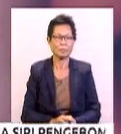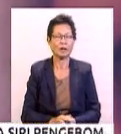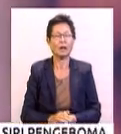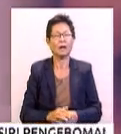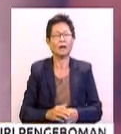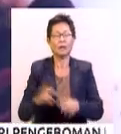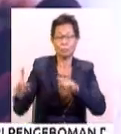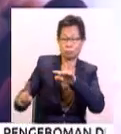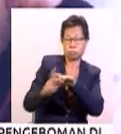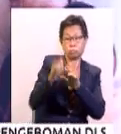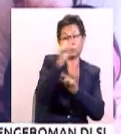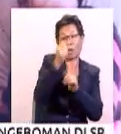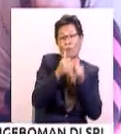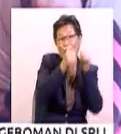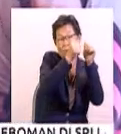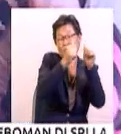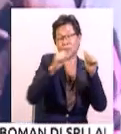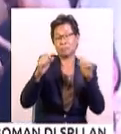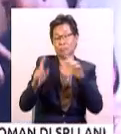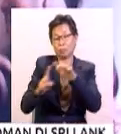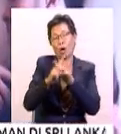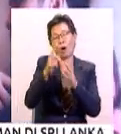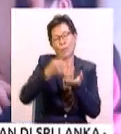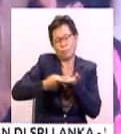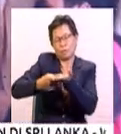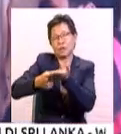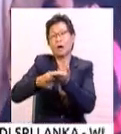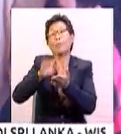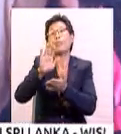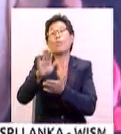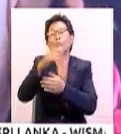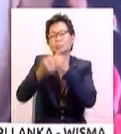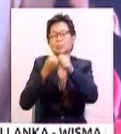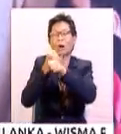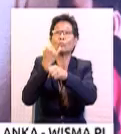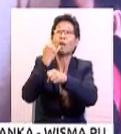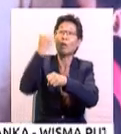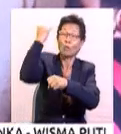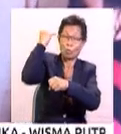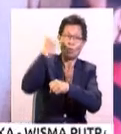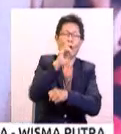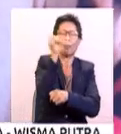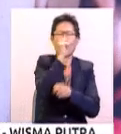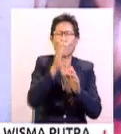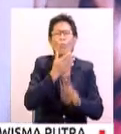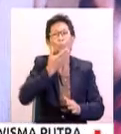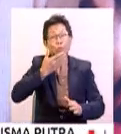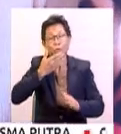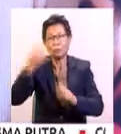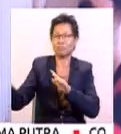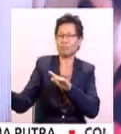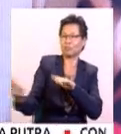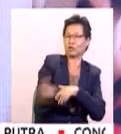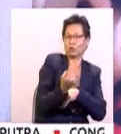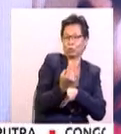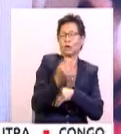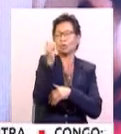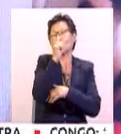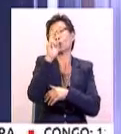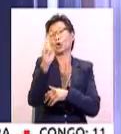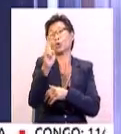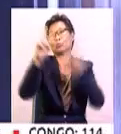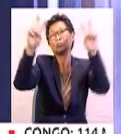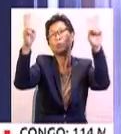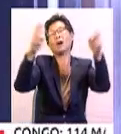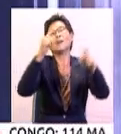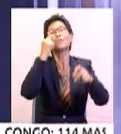Selepas muncul dengan single pertama berjudul Bicaramu tahun lalu, penyanyi muda berbakat besar Amir Hasan kini tampil dengan single keduanya yang